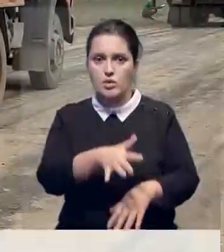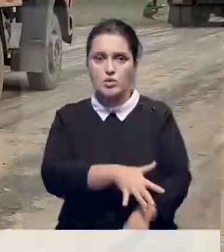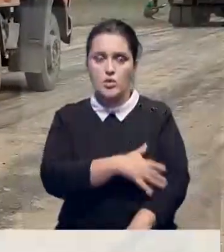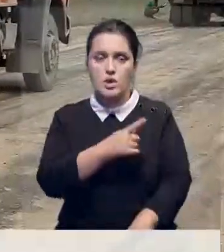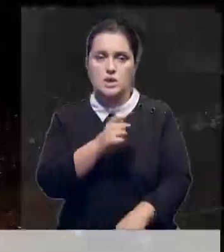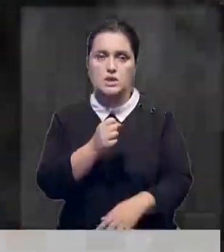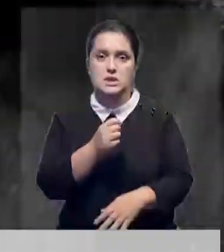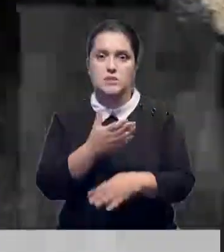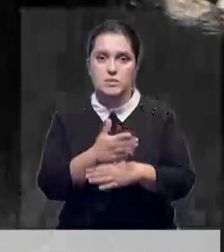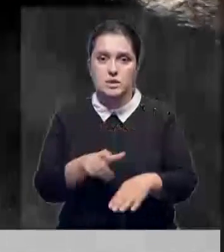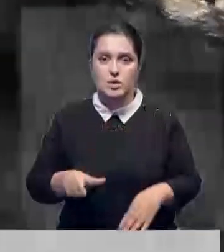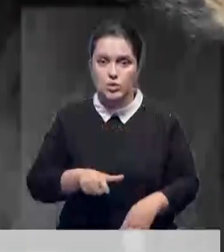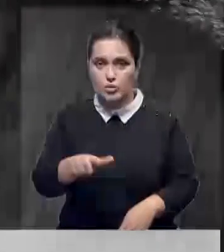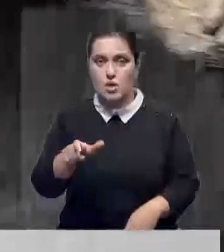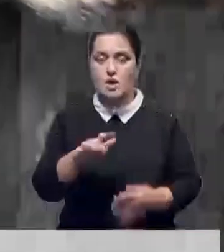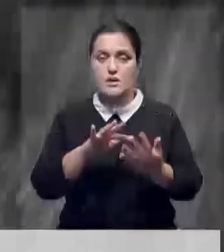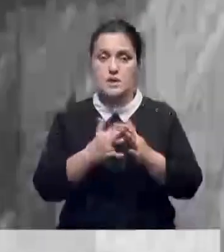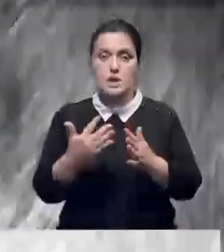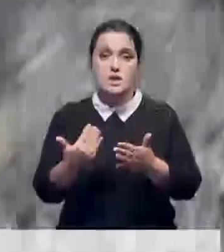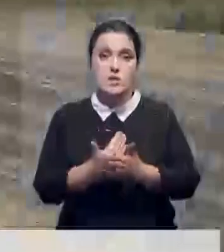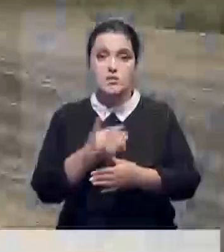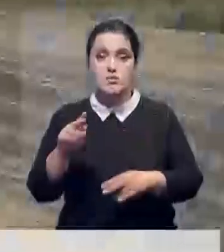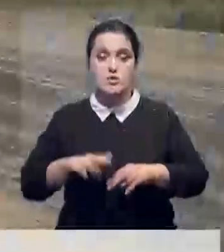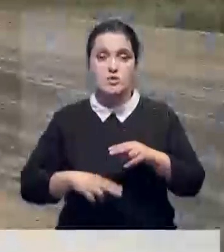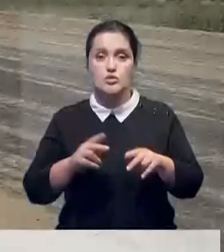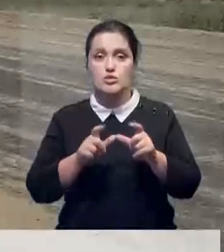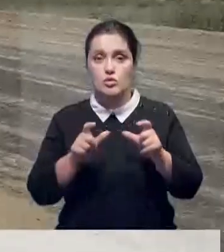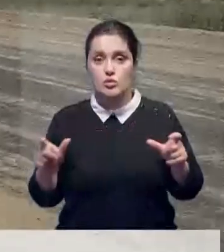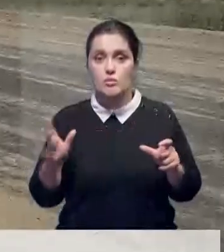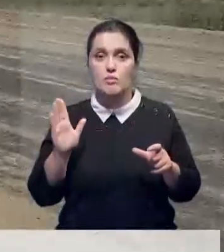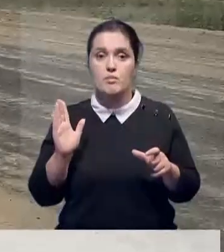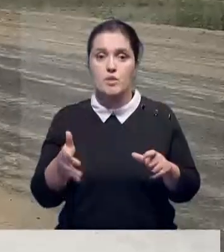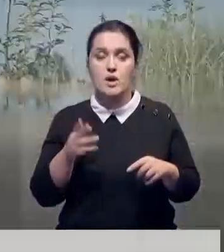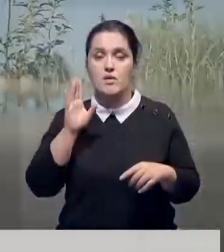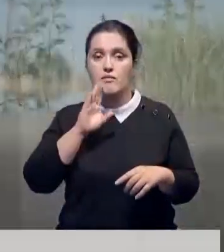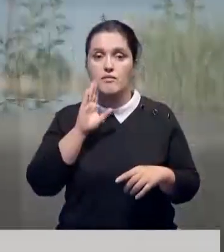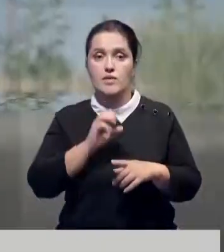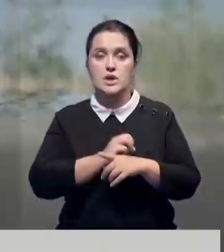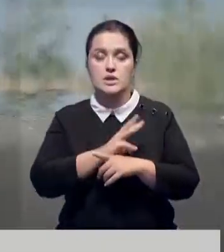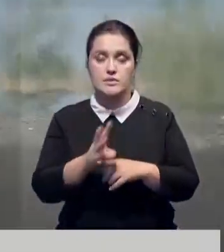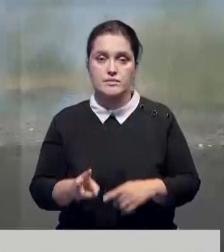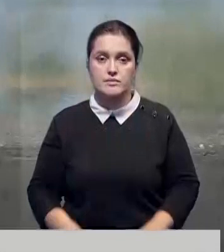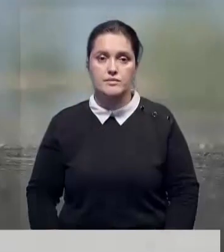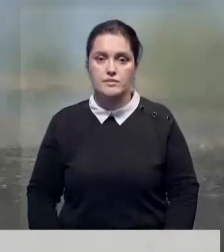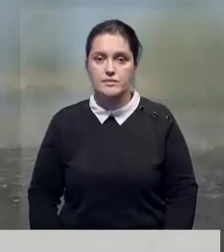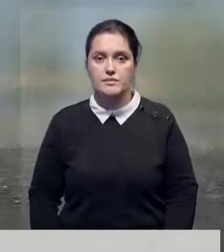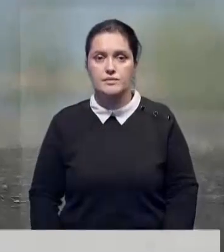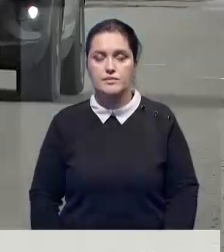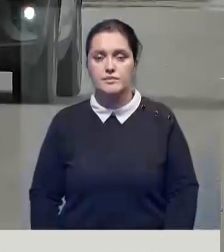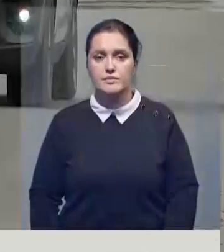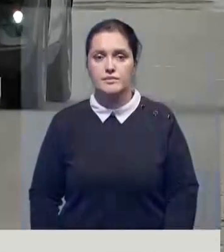приходилось часами из разбитых дорог. Кроме того, в селе возводят новую школу и прокладывают сети централизованного